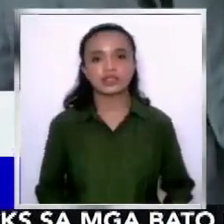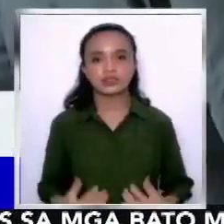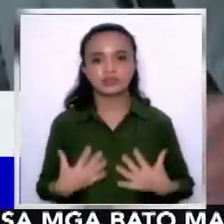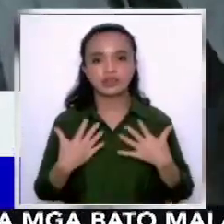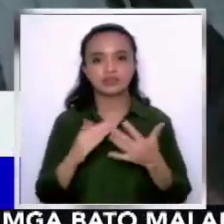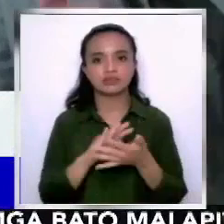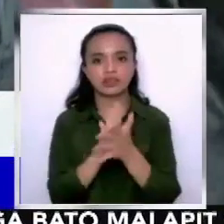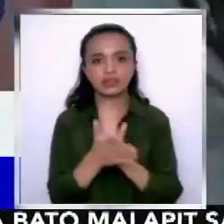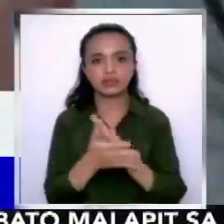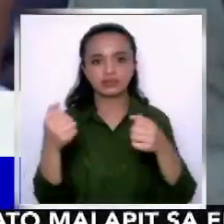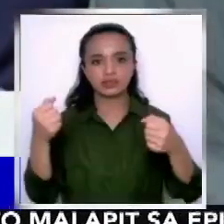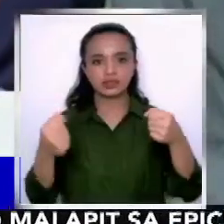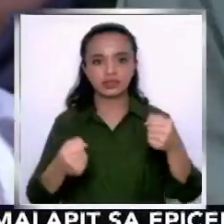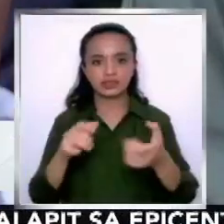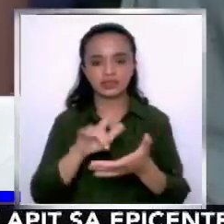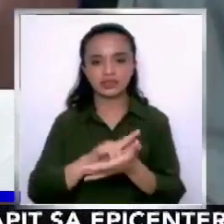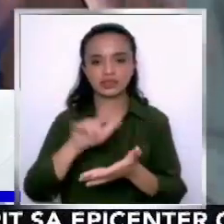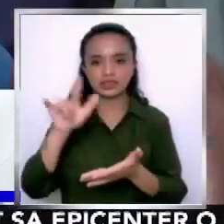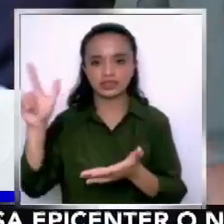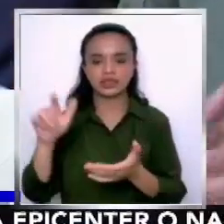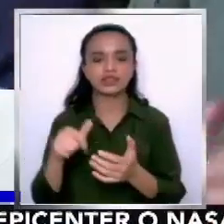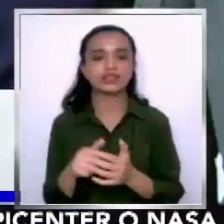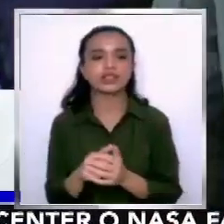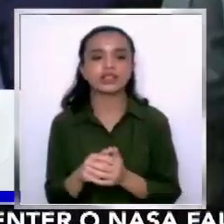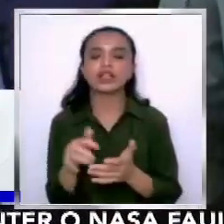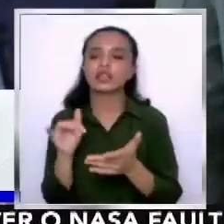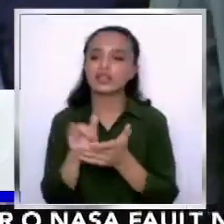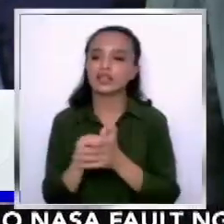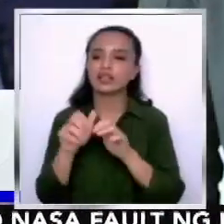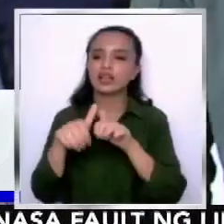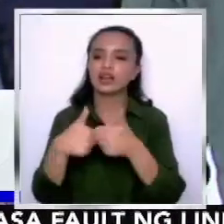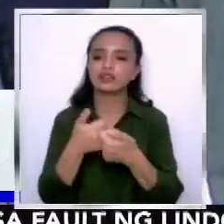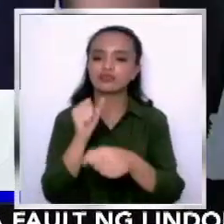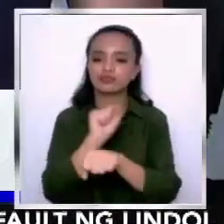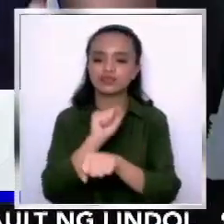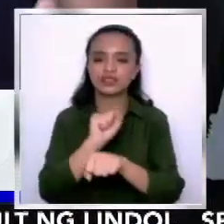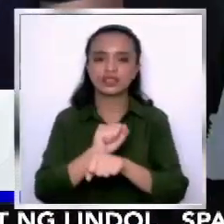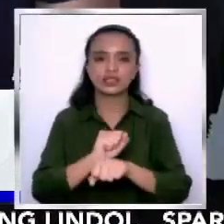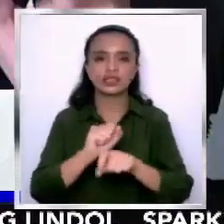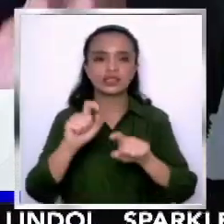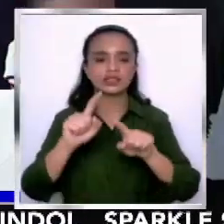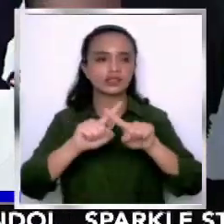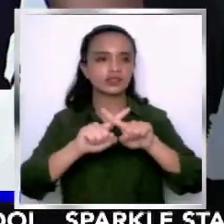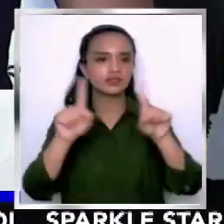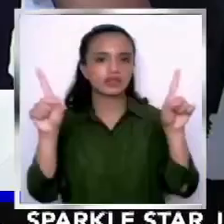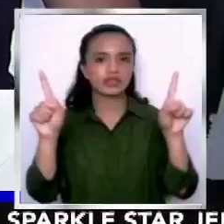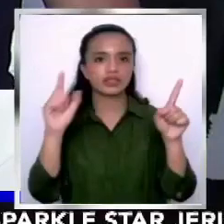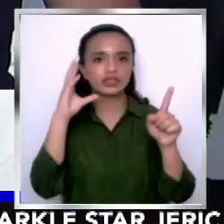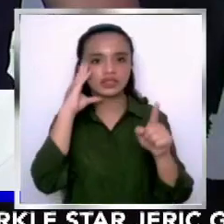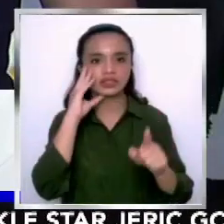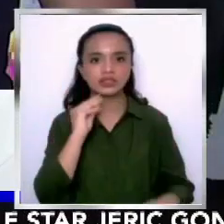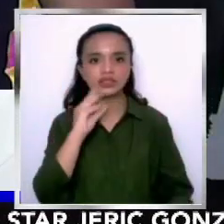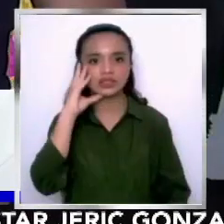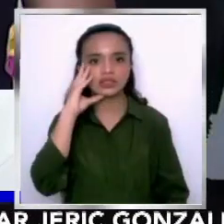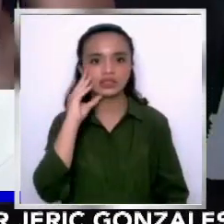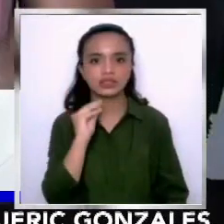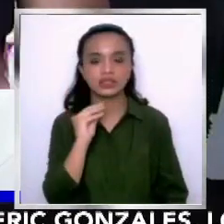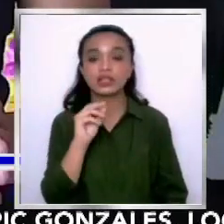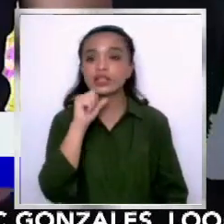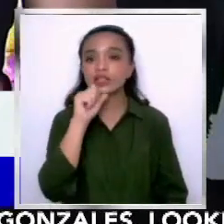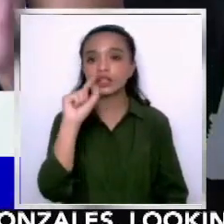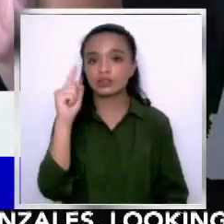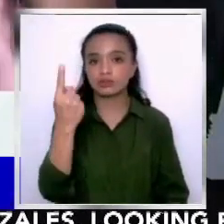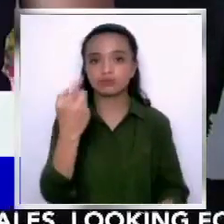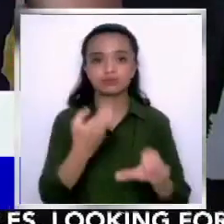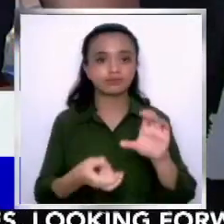po, na magtrabaho sa ano, yung nasa air. Parang mas iba nga po yung experience. Bukod sa actual na pagsakay sa aircraft,